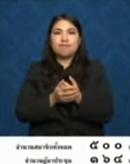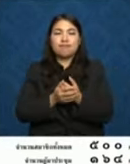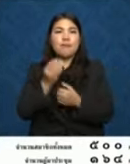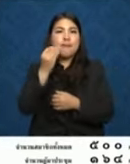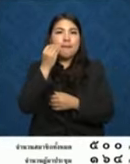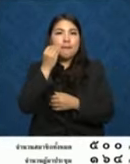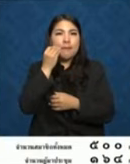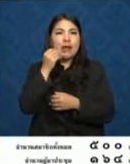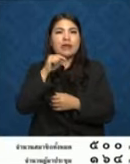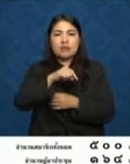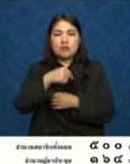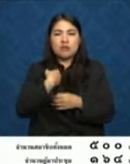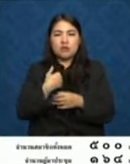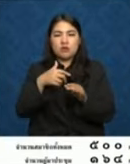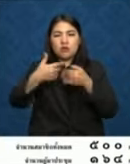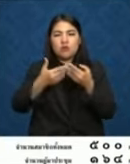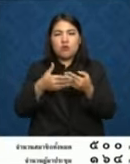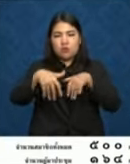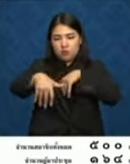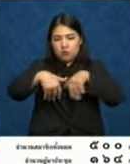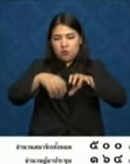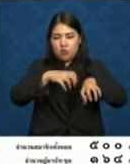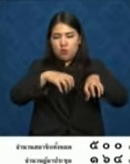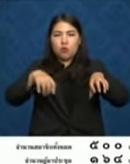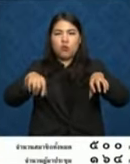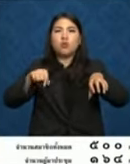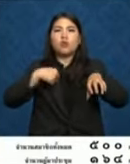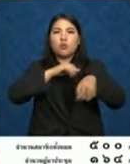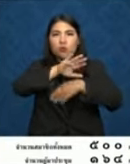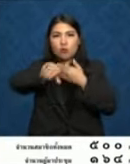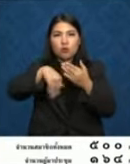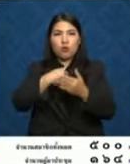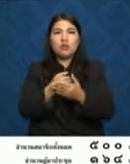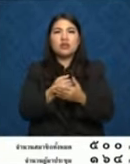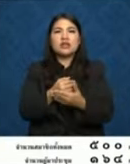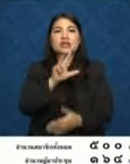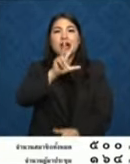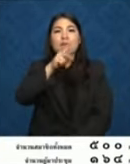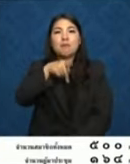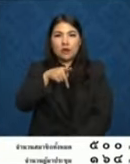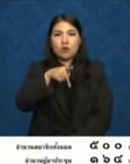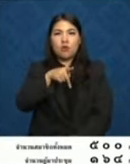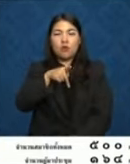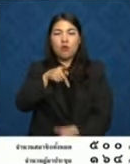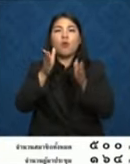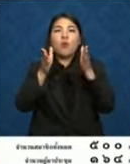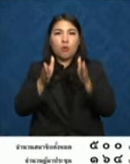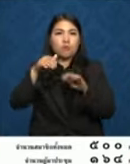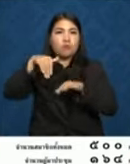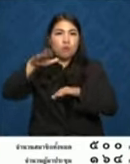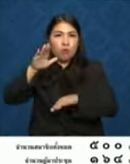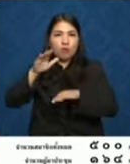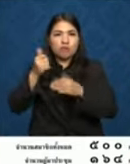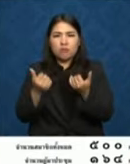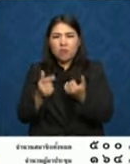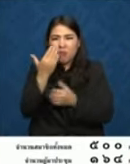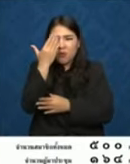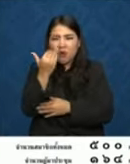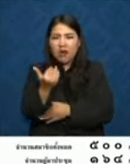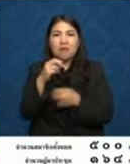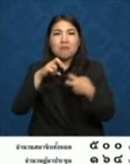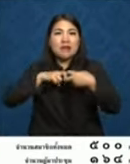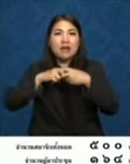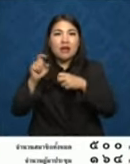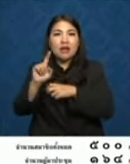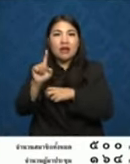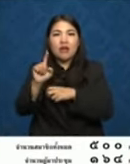ย7หมู่บ้านมีประชากรทั้งหมด 3,333 คนได้รับความเดือดร้อนเนื่องจากขาดแคลนน้ำ